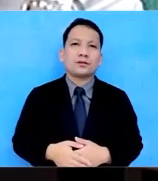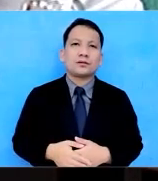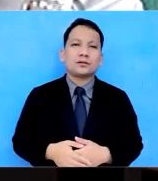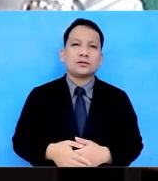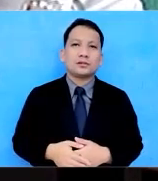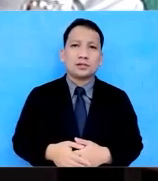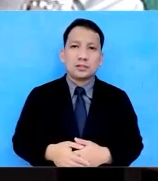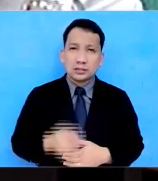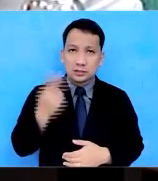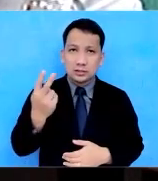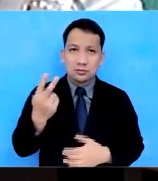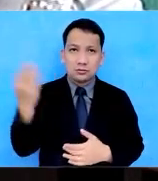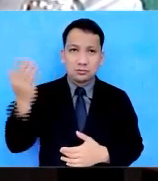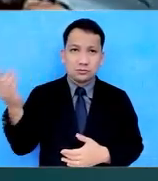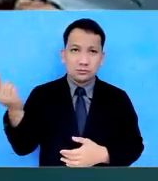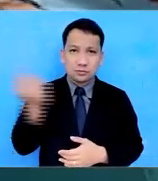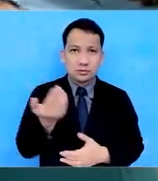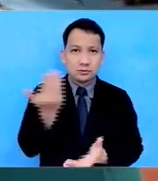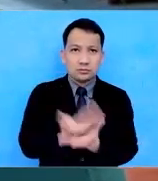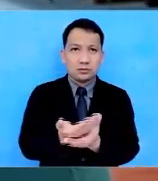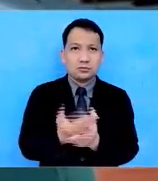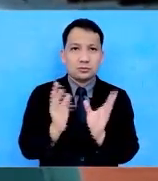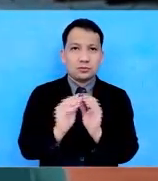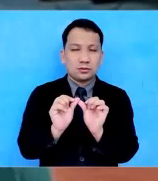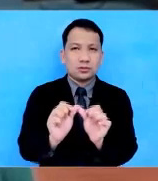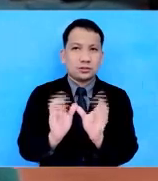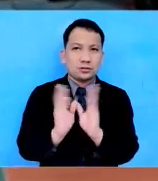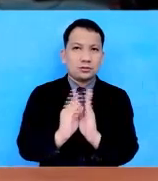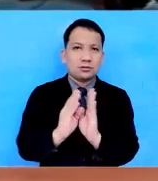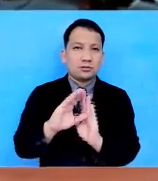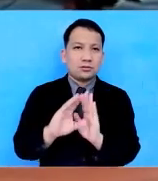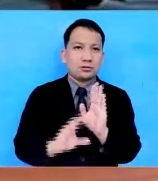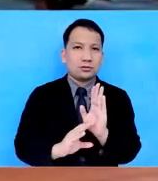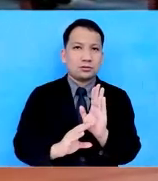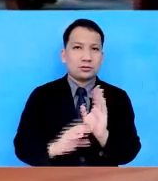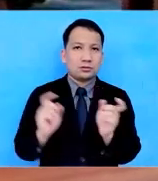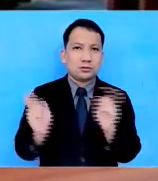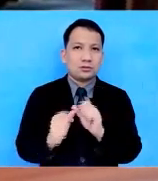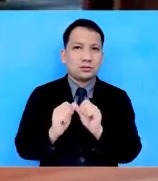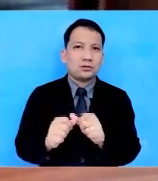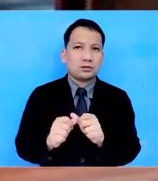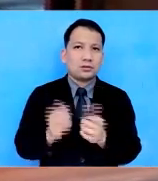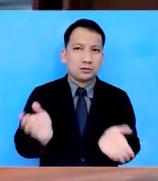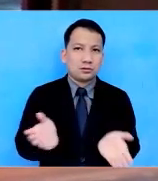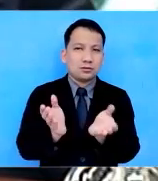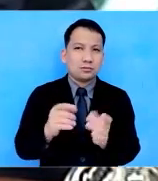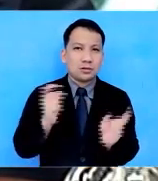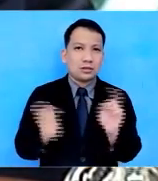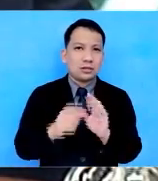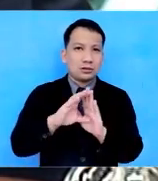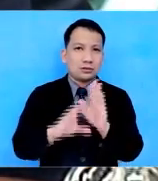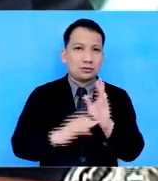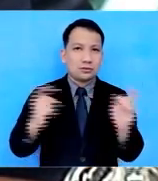Dalawang resource persons lang ang present sa pagpapatuloy ng pagdinig ng Senate Committee on Constitutional Amendments sa sinusulong na charter change. Yan